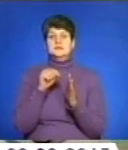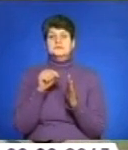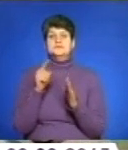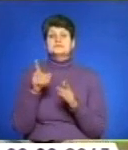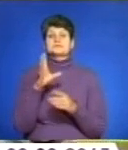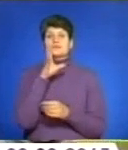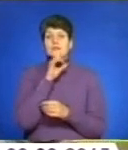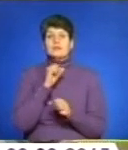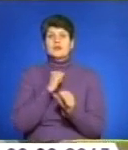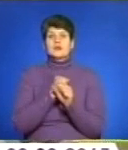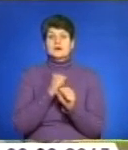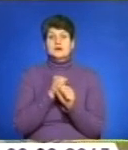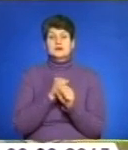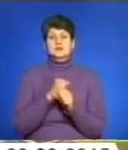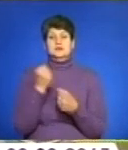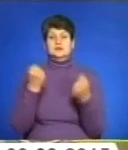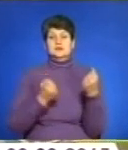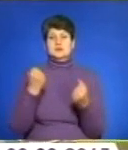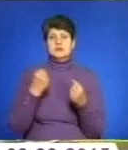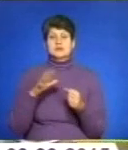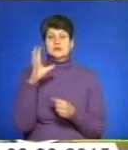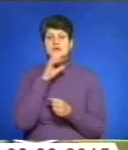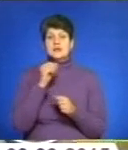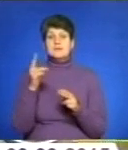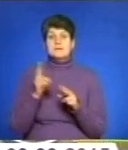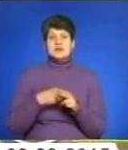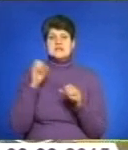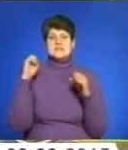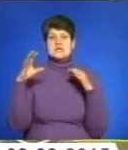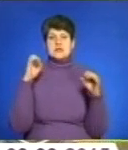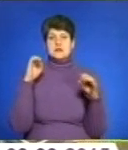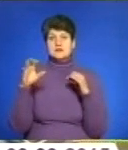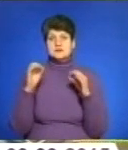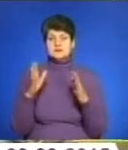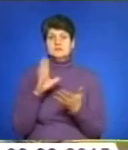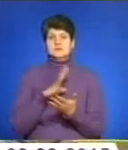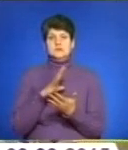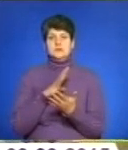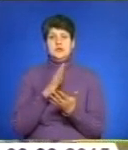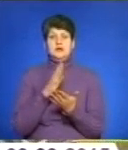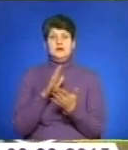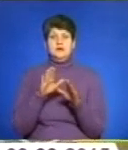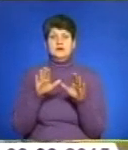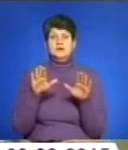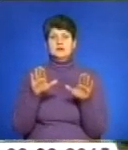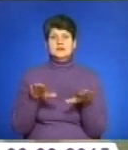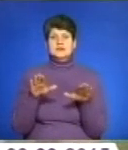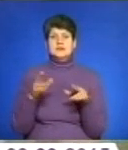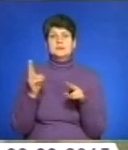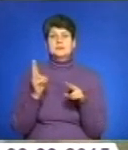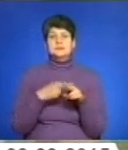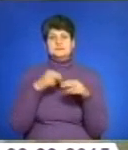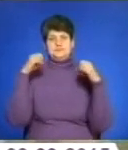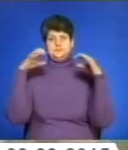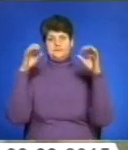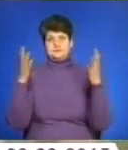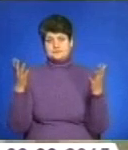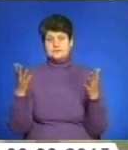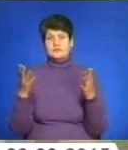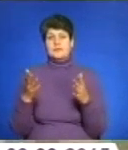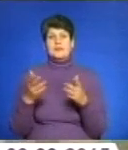що автівки викрадалися, які були без сигналізації і знаходилися в місцях, які були не освітлені. За скоєння даних